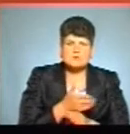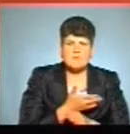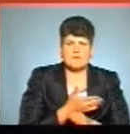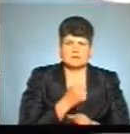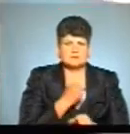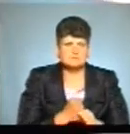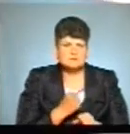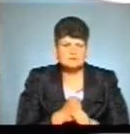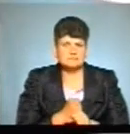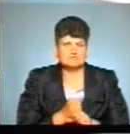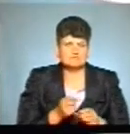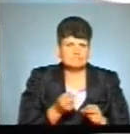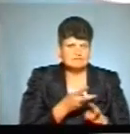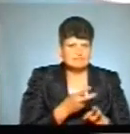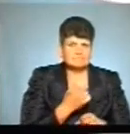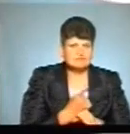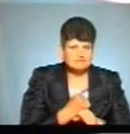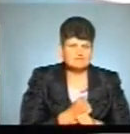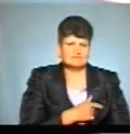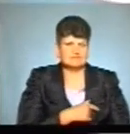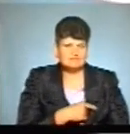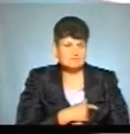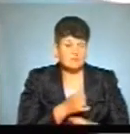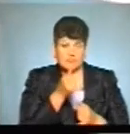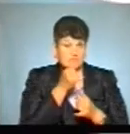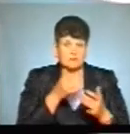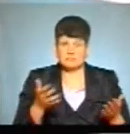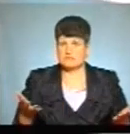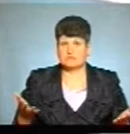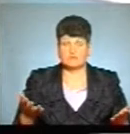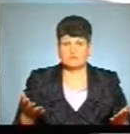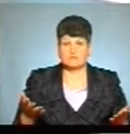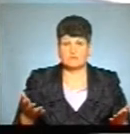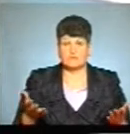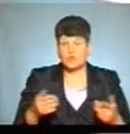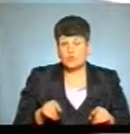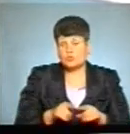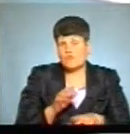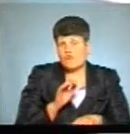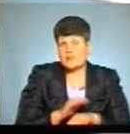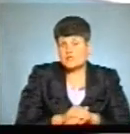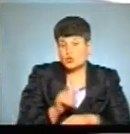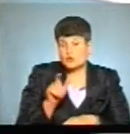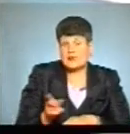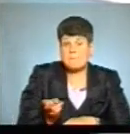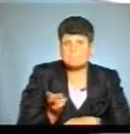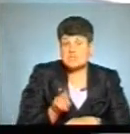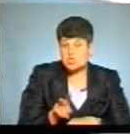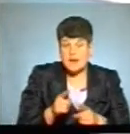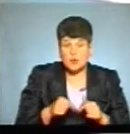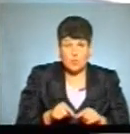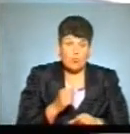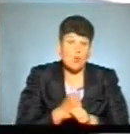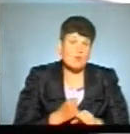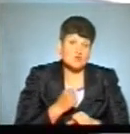повноважень, там, депутатського мандату, немає такого інструменту. Тобто, ну, фактично, там, людина прийшла на округ, там,